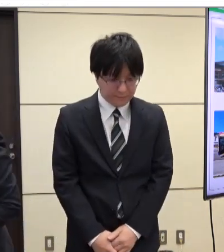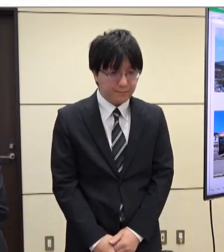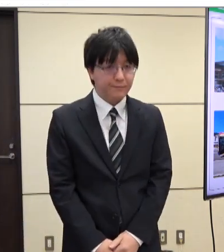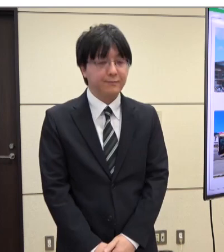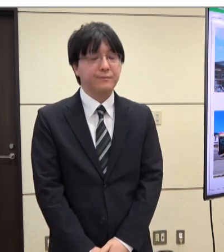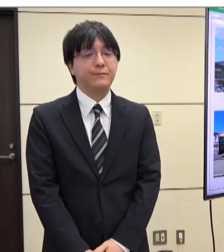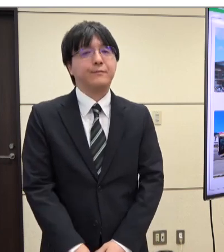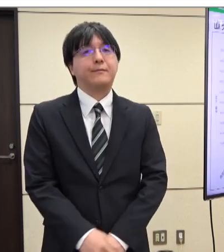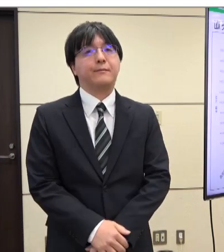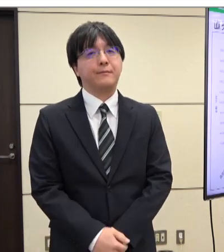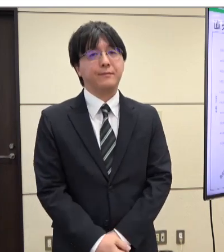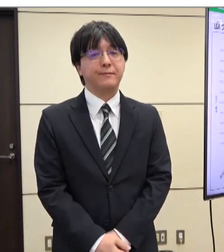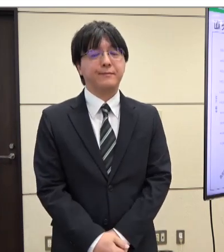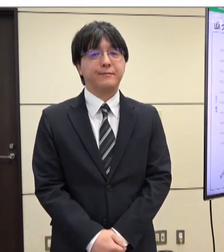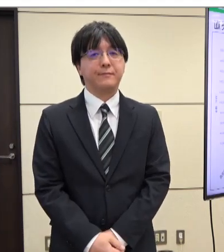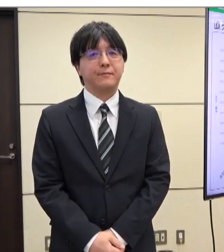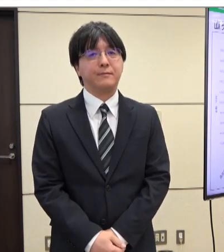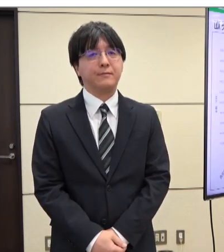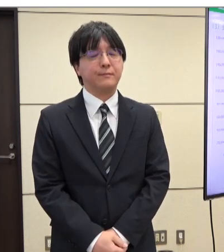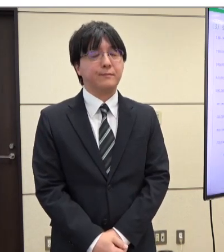状況であります。